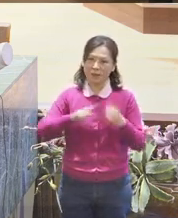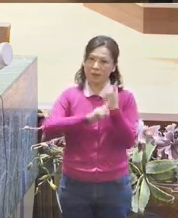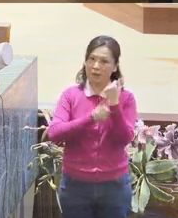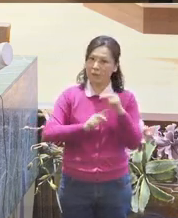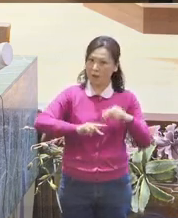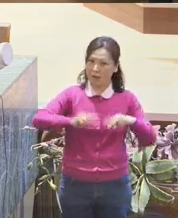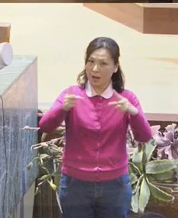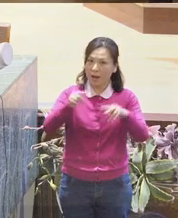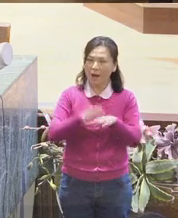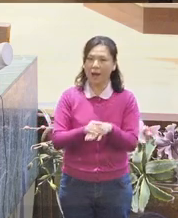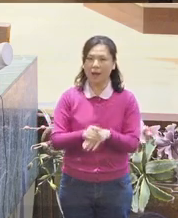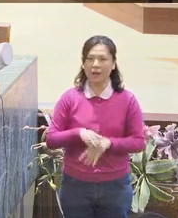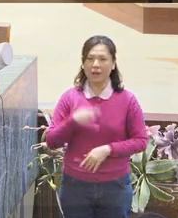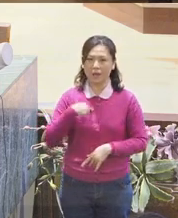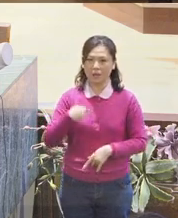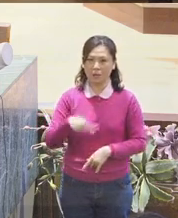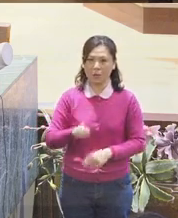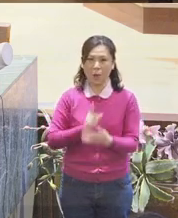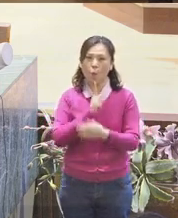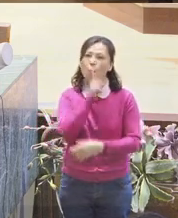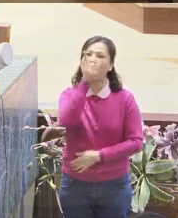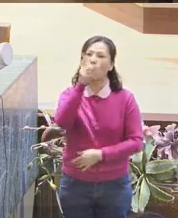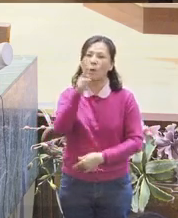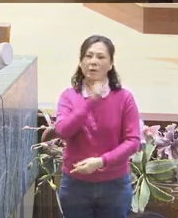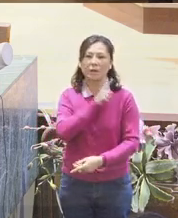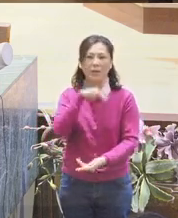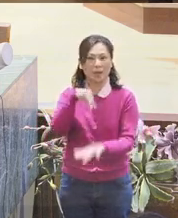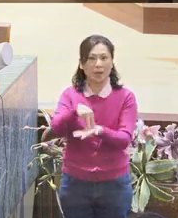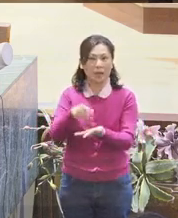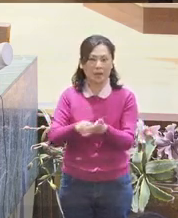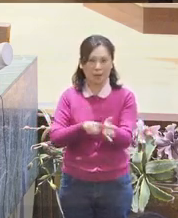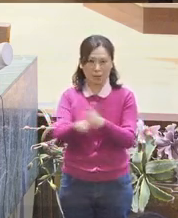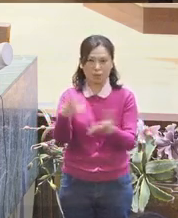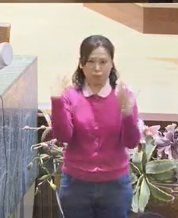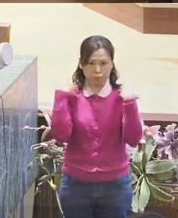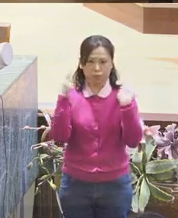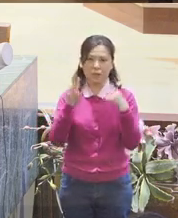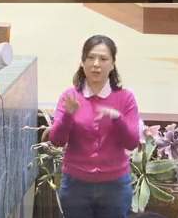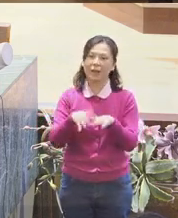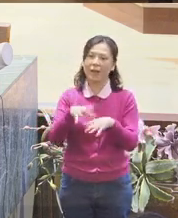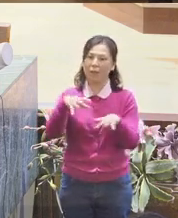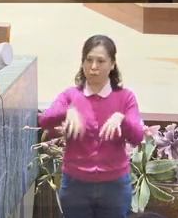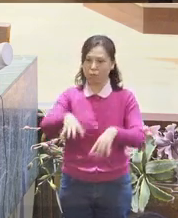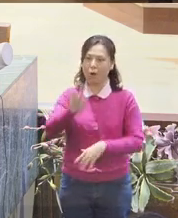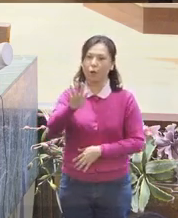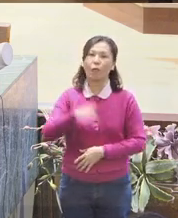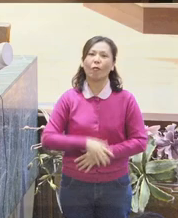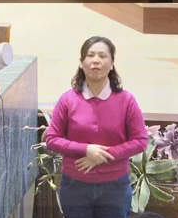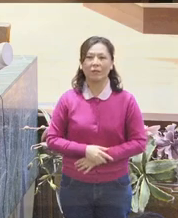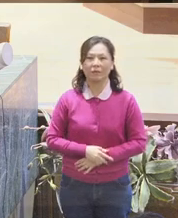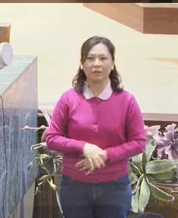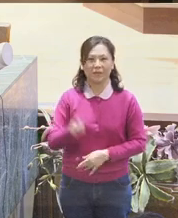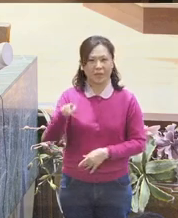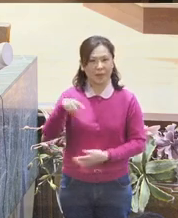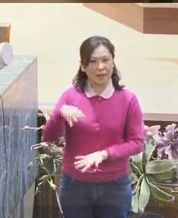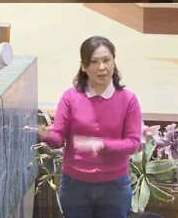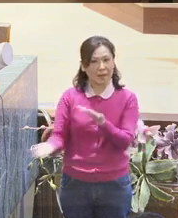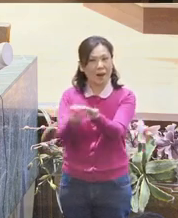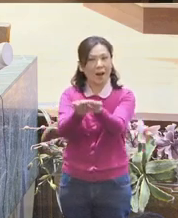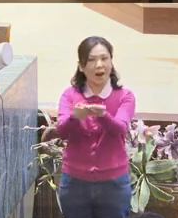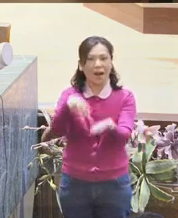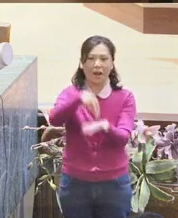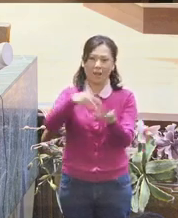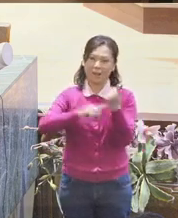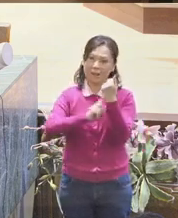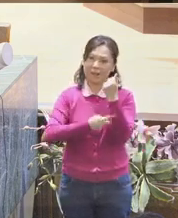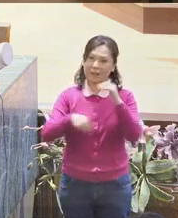机关我们很快也会因为他们的这个鼓励哦，没有了就是压力了，变成说我们要提到立法院去。那这个呢就